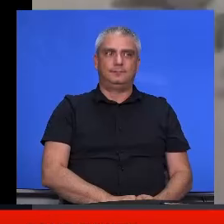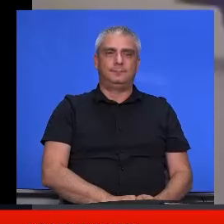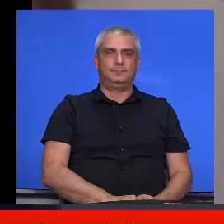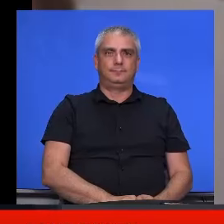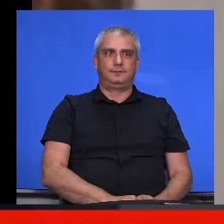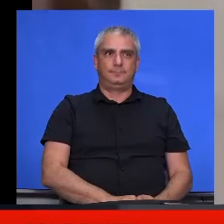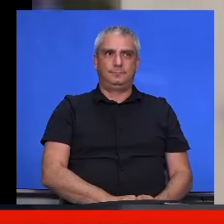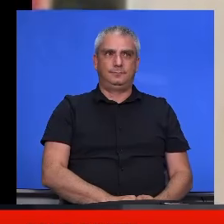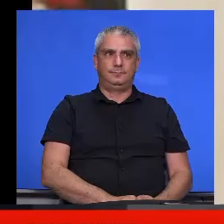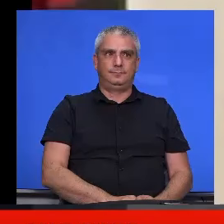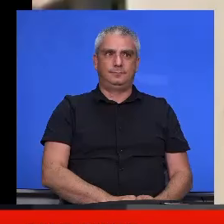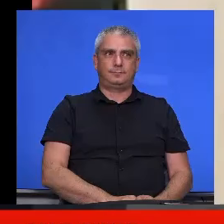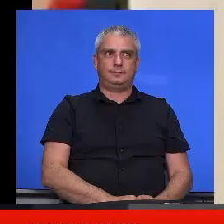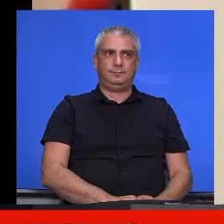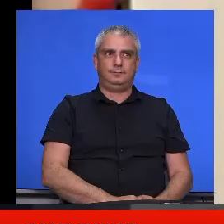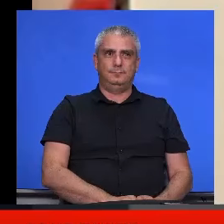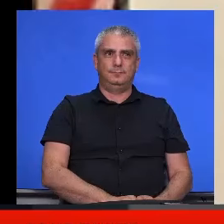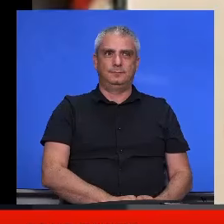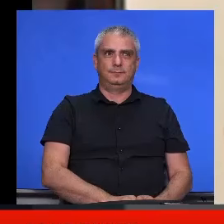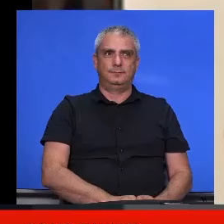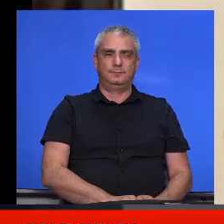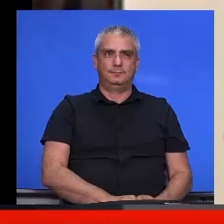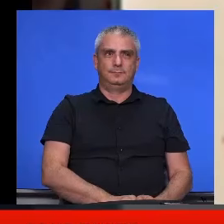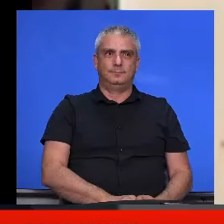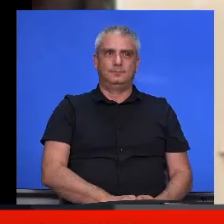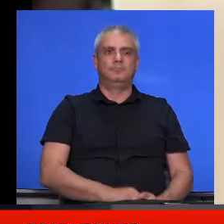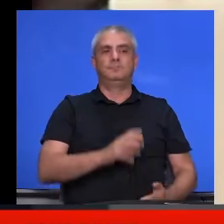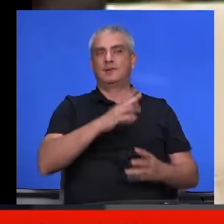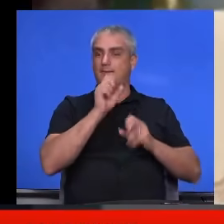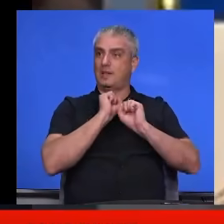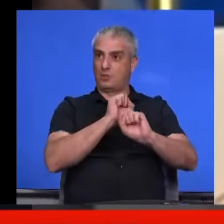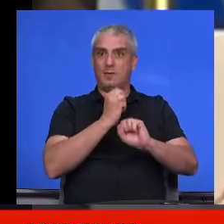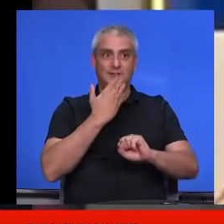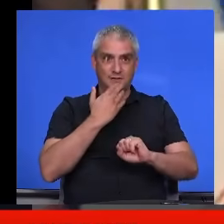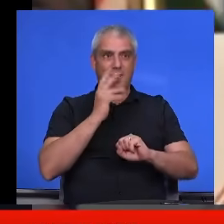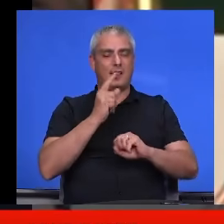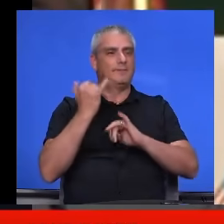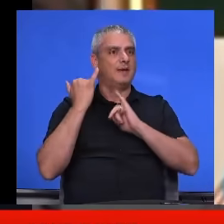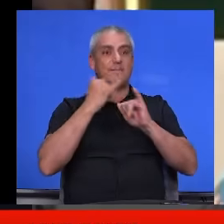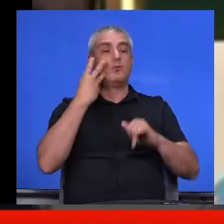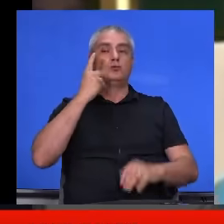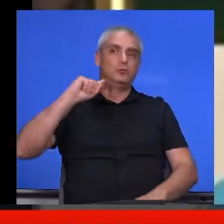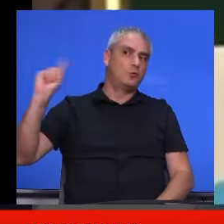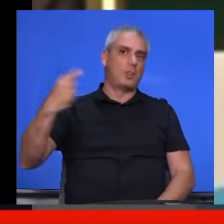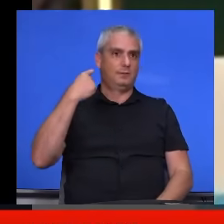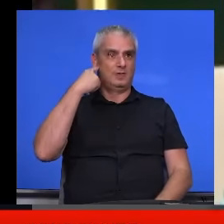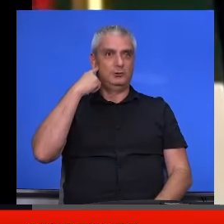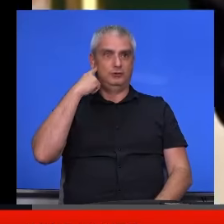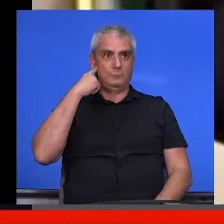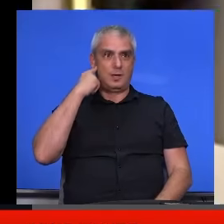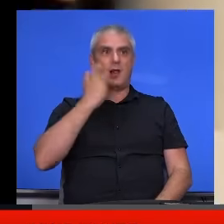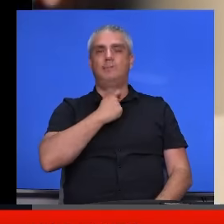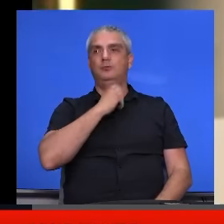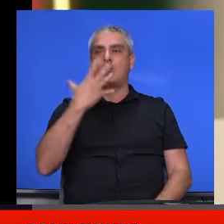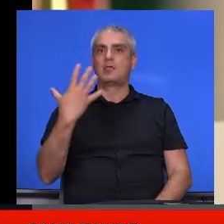עציר שיצג לצור. בצד העצרת, תומכי ישראל דאגו לכך שכל וושינגטון תשמע על מצוקת החטופים